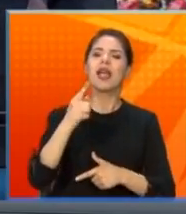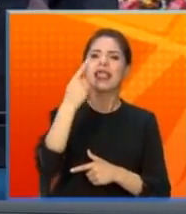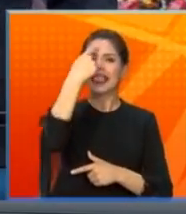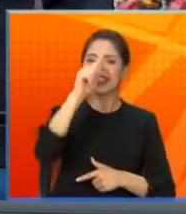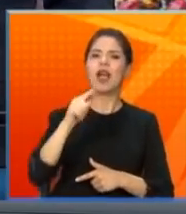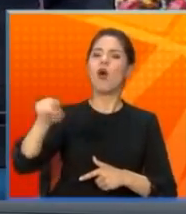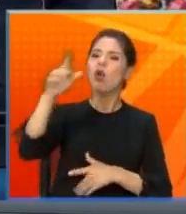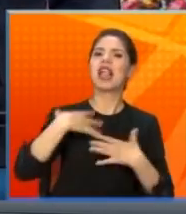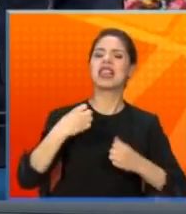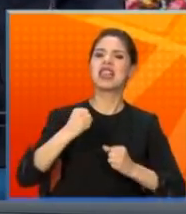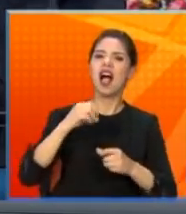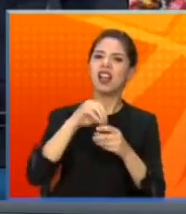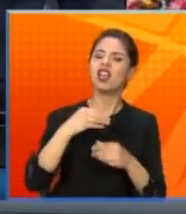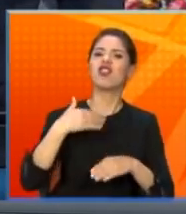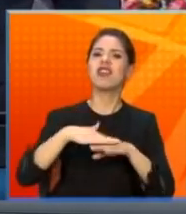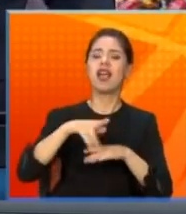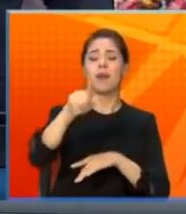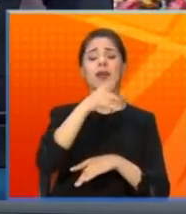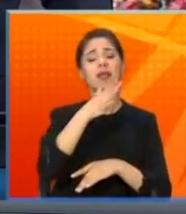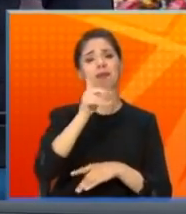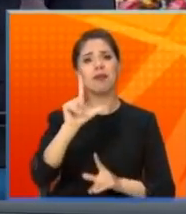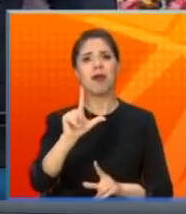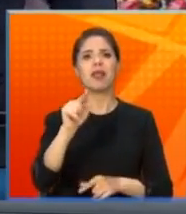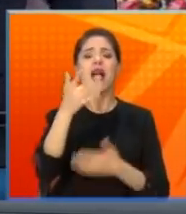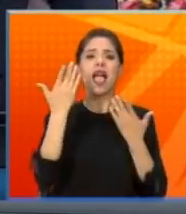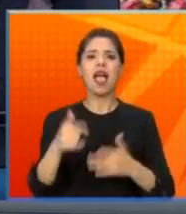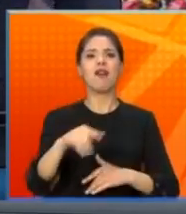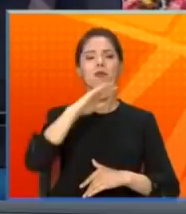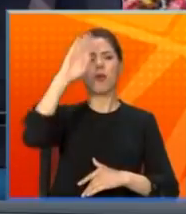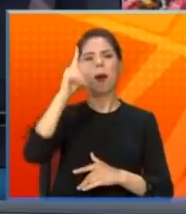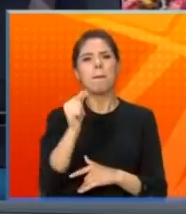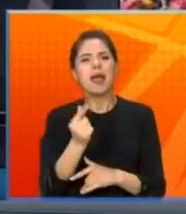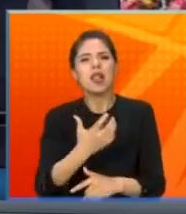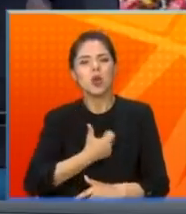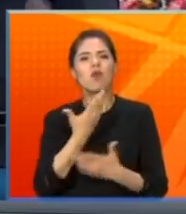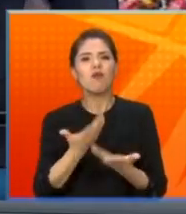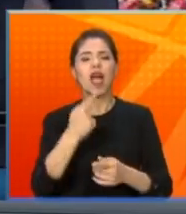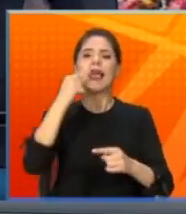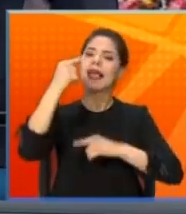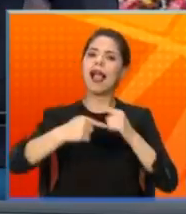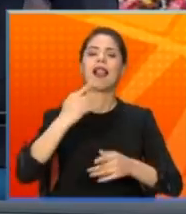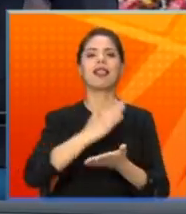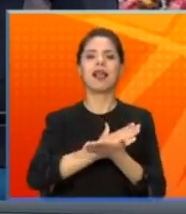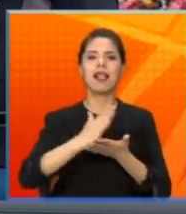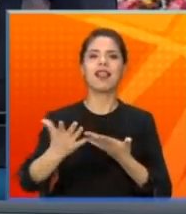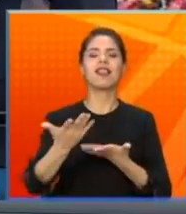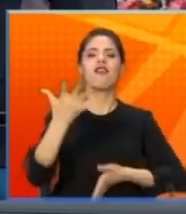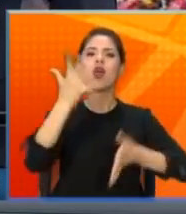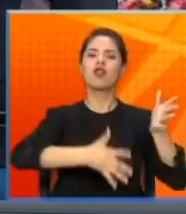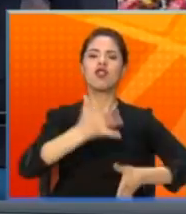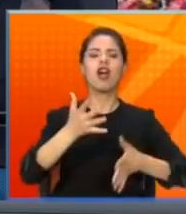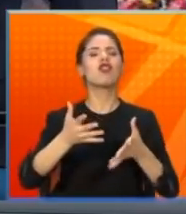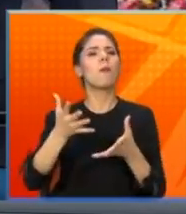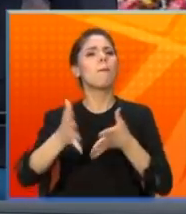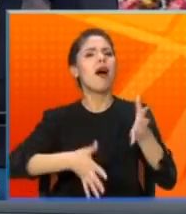tesellimiz bunu onların sağlığı sıhhati için yaptığımızı bilmek Evet bu Bayram Bu Bayram Ama gerçekler sürüyor sürecek de